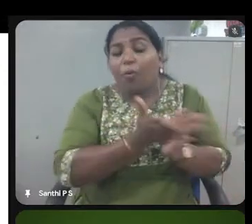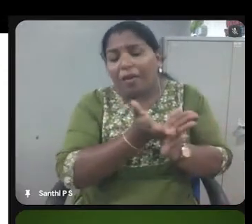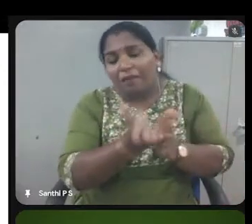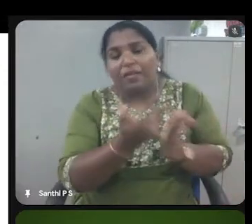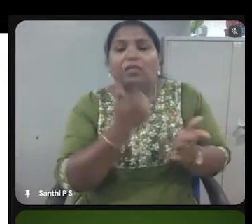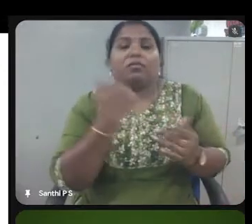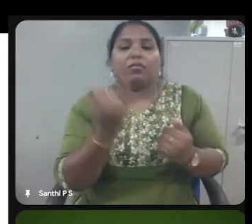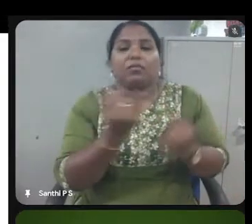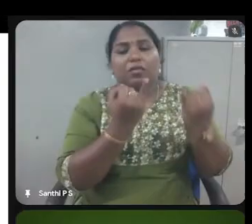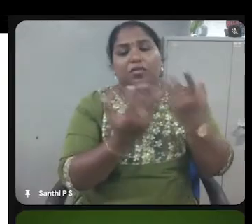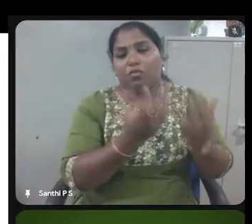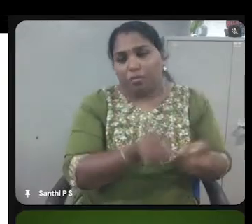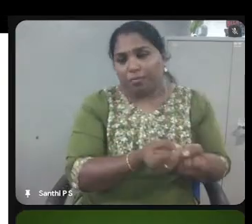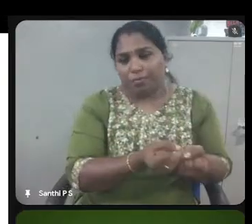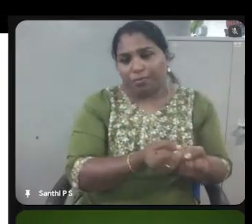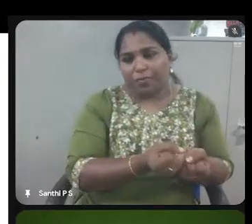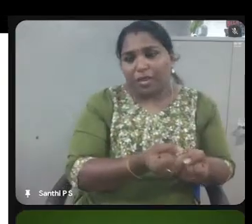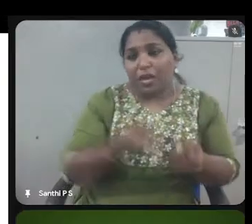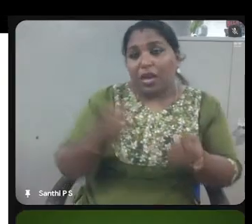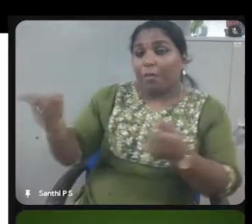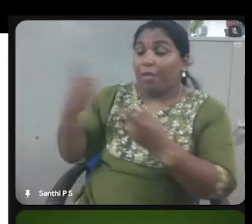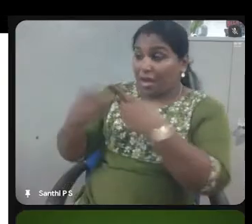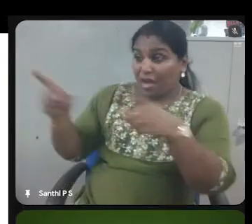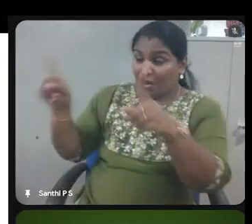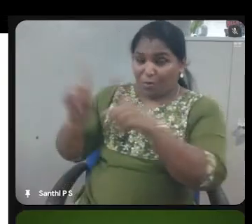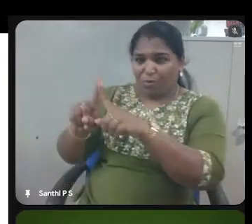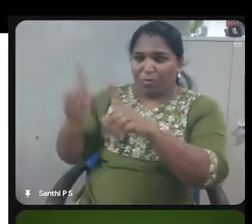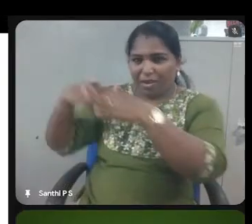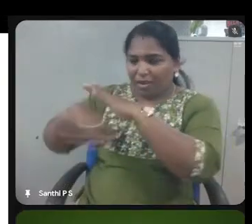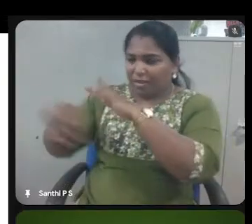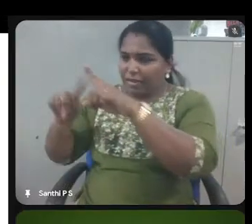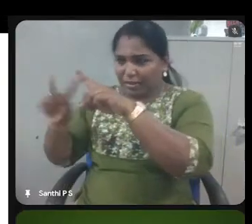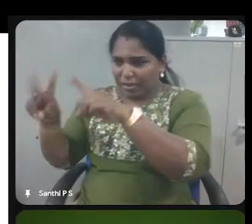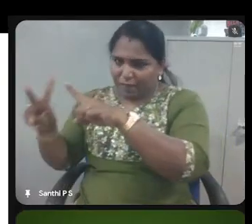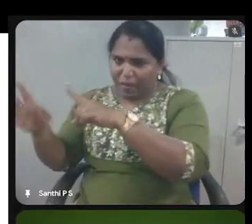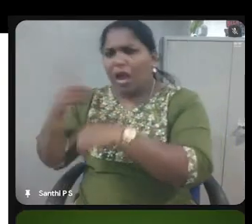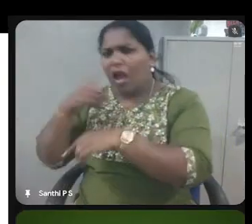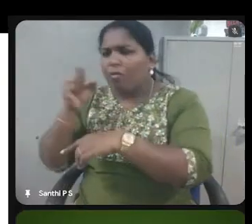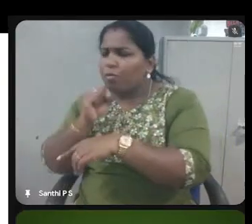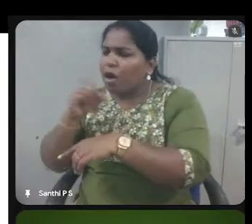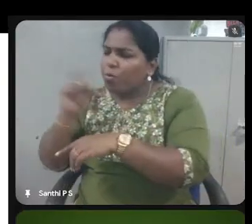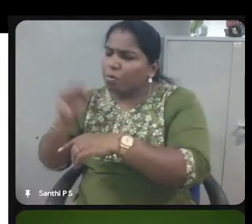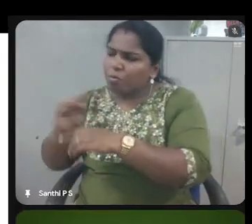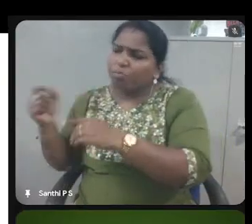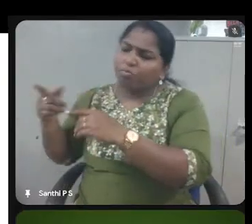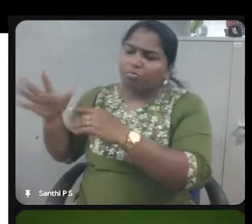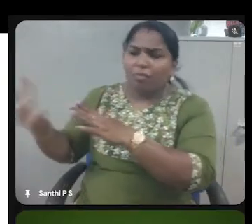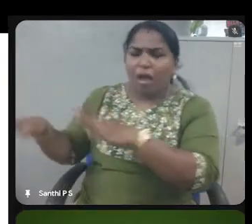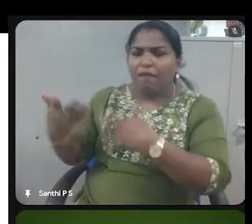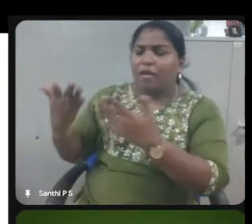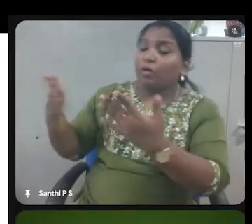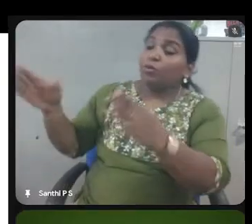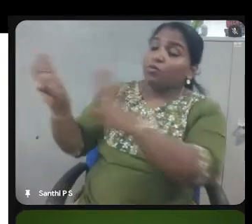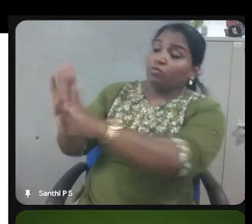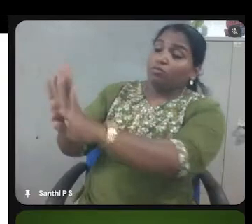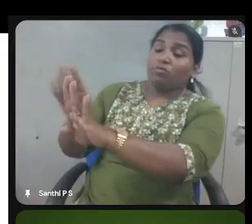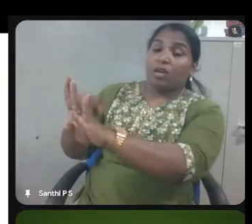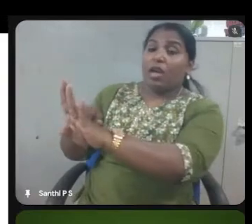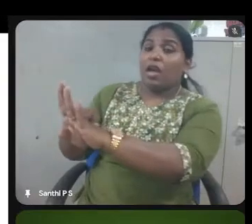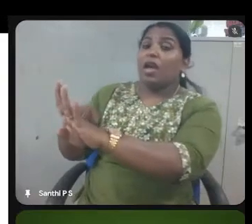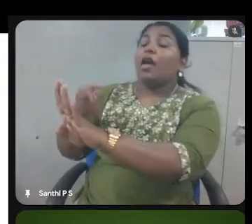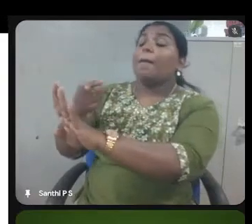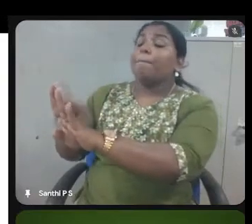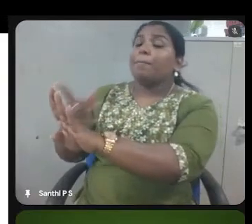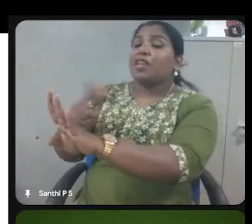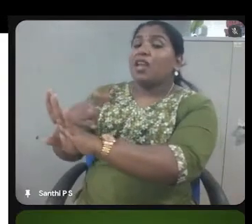അപ്പം ഈ കുട്ടി ഇപ്പൊ ആ മുറിയിൽ ക്ലോസ്ഡ് ആണെങ്കിൽ അപ്പം ഈ അതിന്റെ ശബ്ദമോ എന്തെങ്കിലും രീതിയിൽ നമുക്ക് അവിടെ കൺട്രോൾ ചെയ്തിട്ട് ഈ